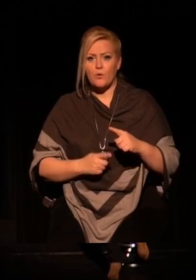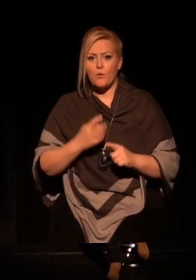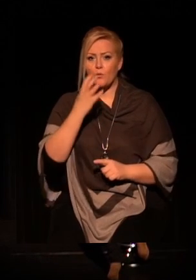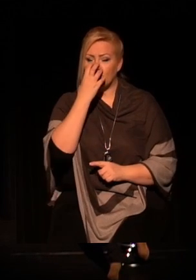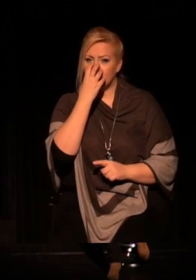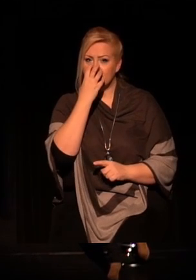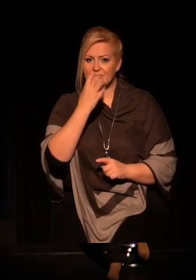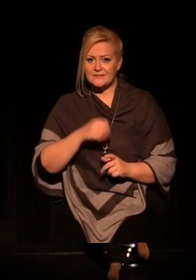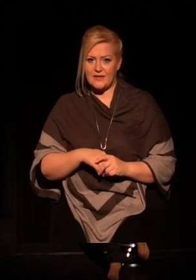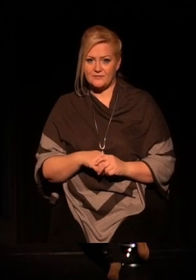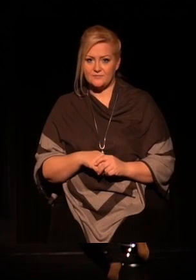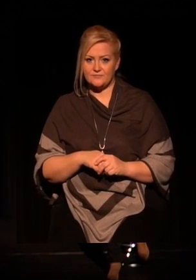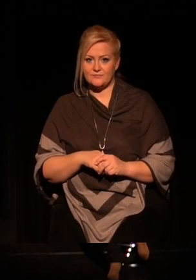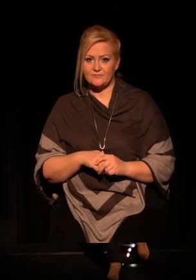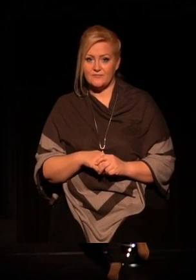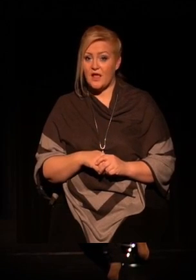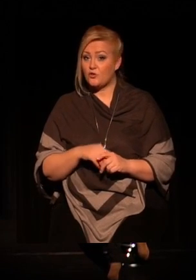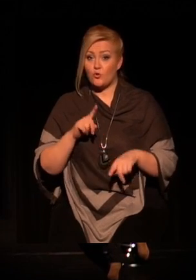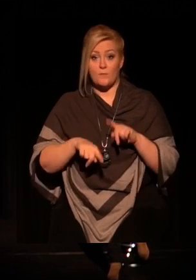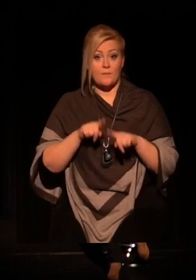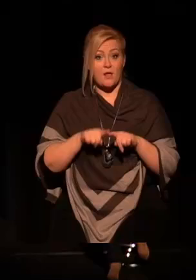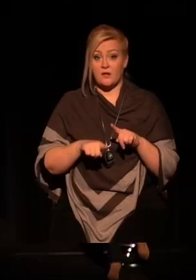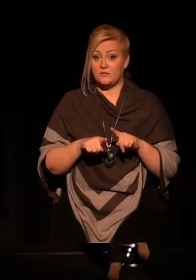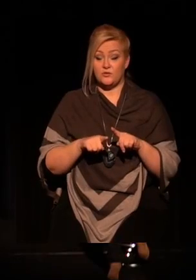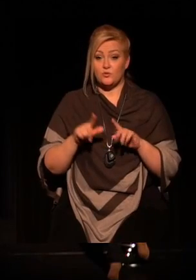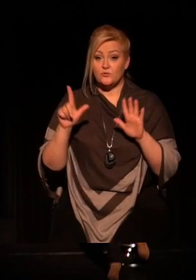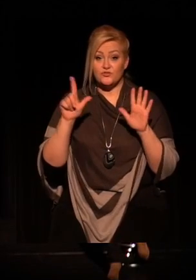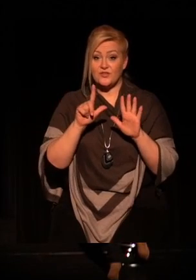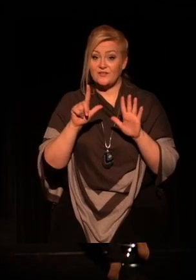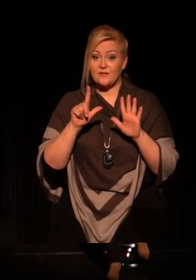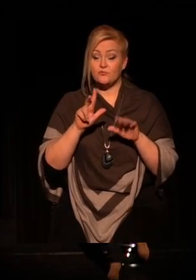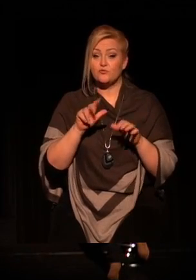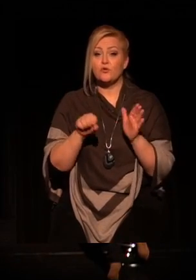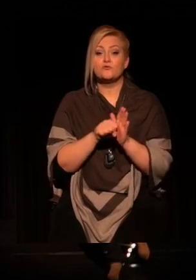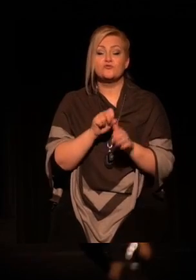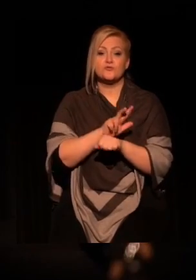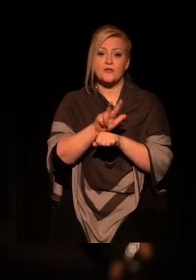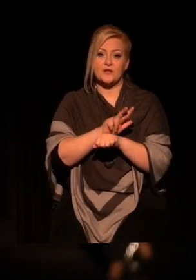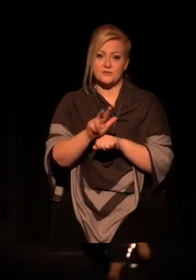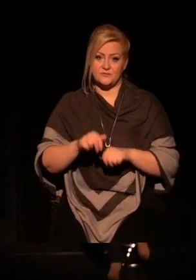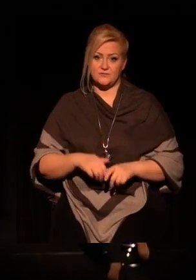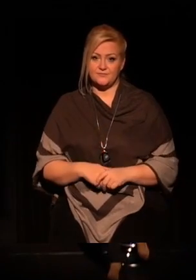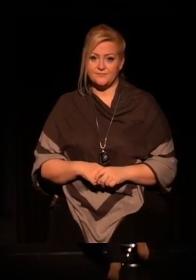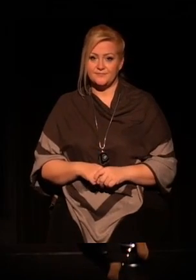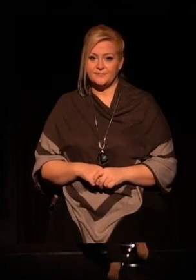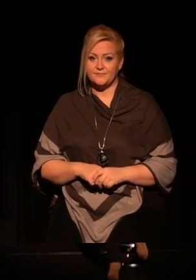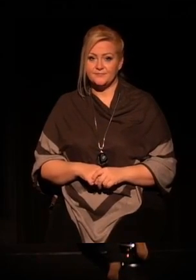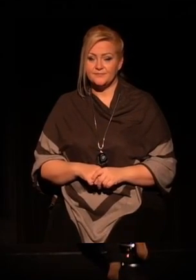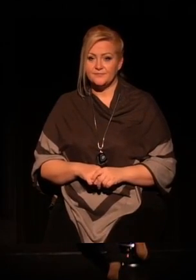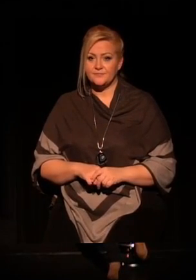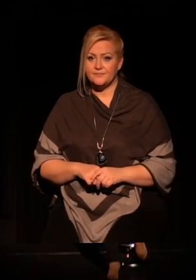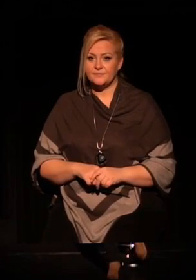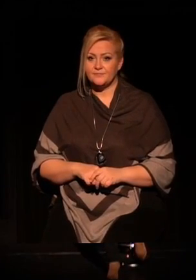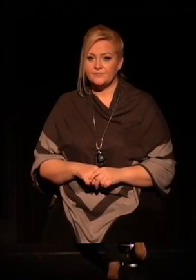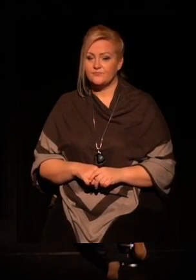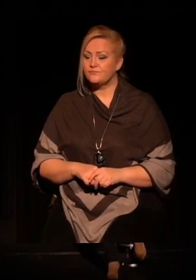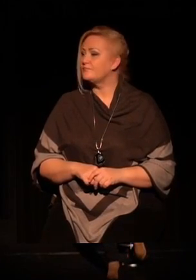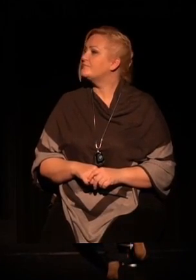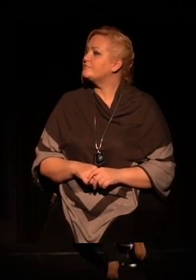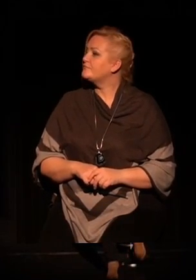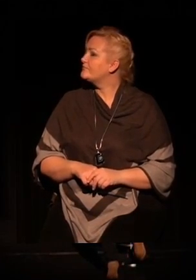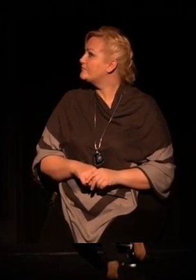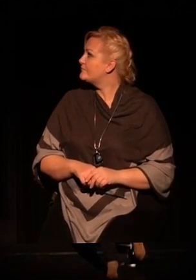między 7 a 13 tych butli. 7 to jest tak najmniej, jak ludzie zużywają. No, Tu już zaczyna się